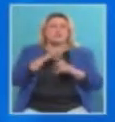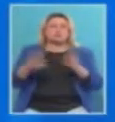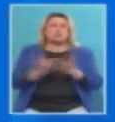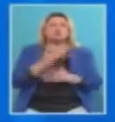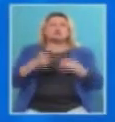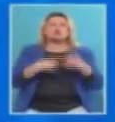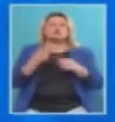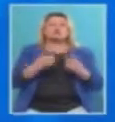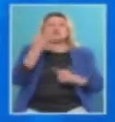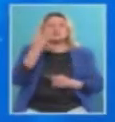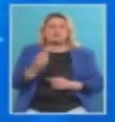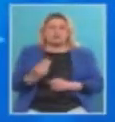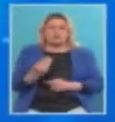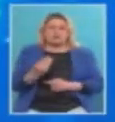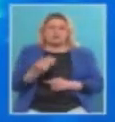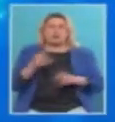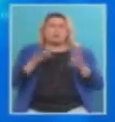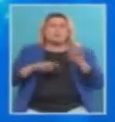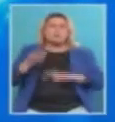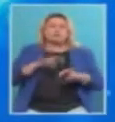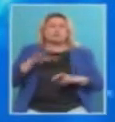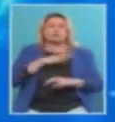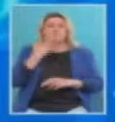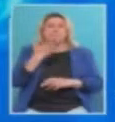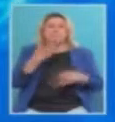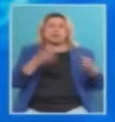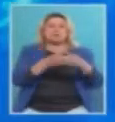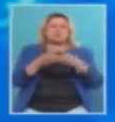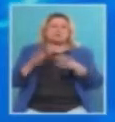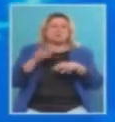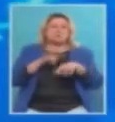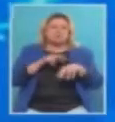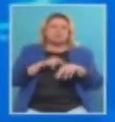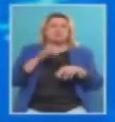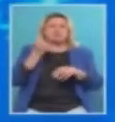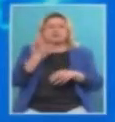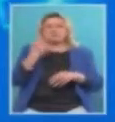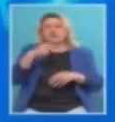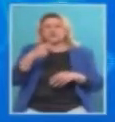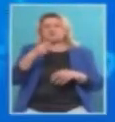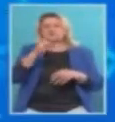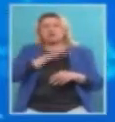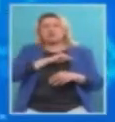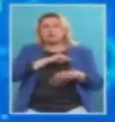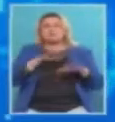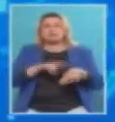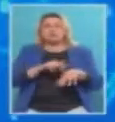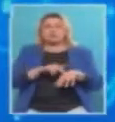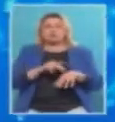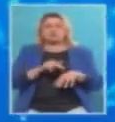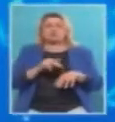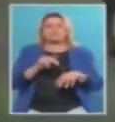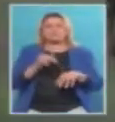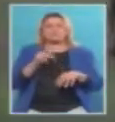только через 4 дня. В поиске были задействованы 5 экипажей. Это порядка 15-20 сотрудников местной полицейской